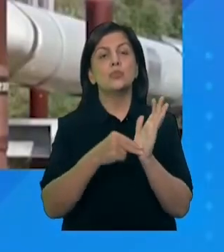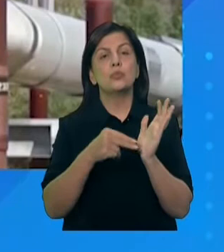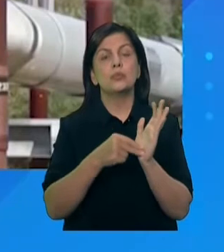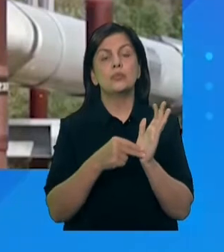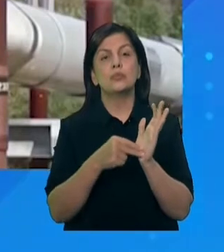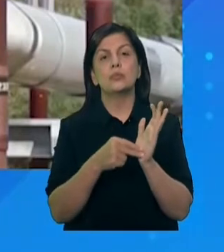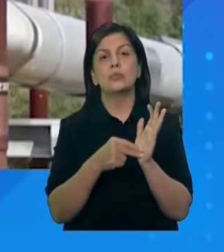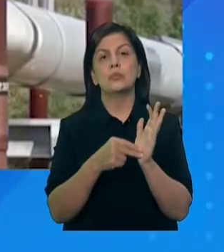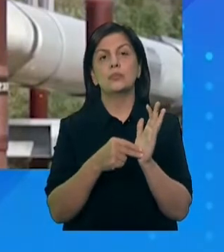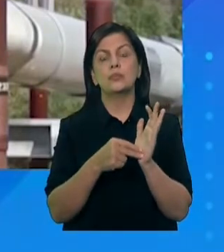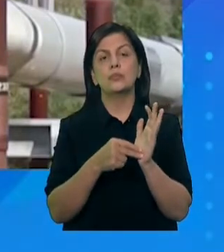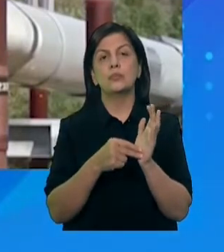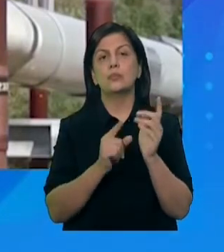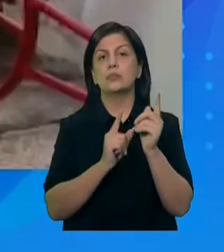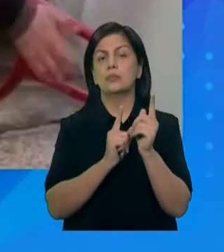isə